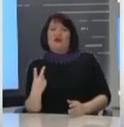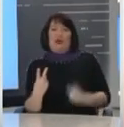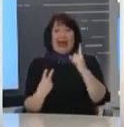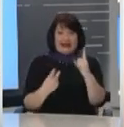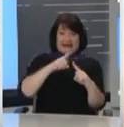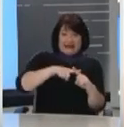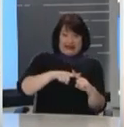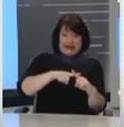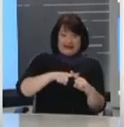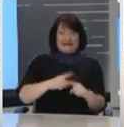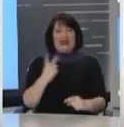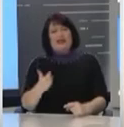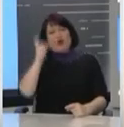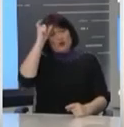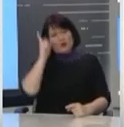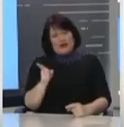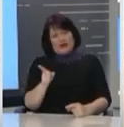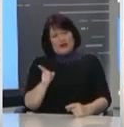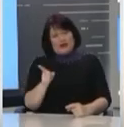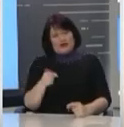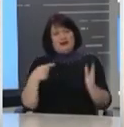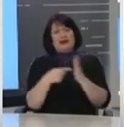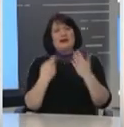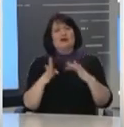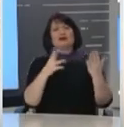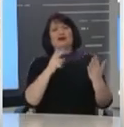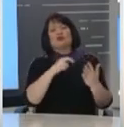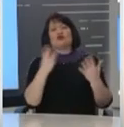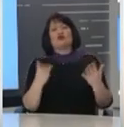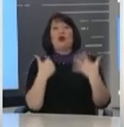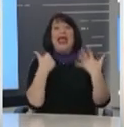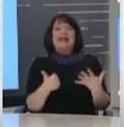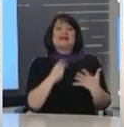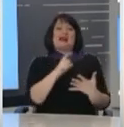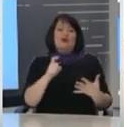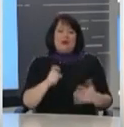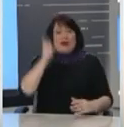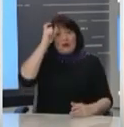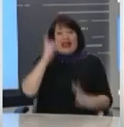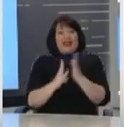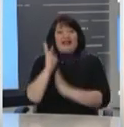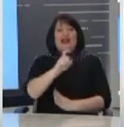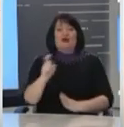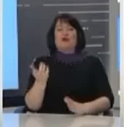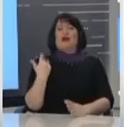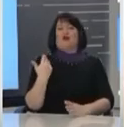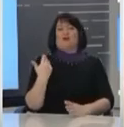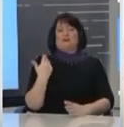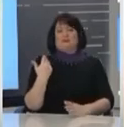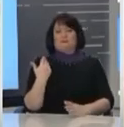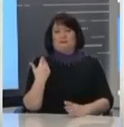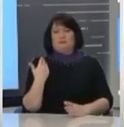Τουρκία. Στην απογραφή του 1928 είχε 6.200.000, η Τουρκία